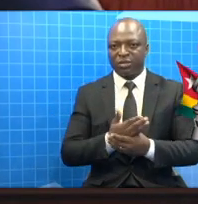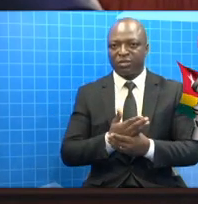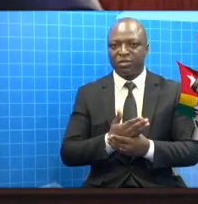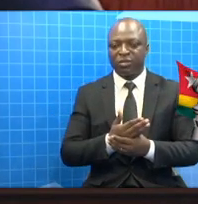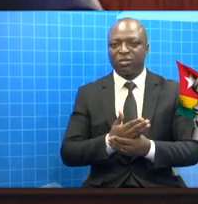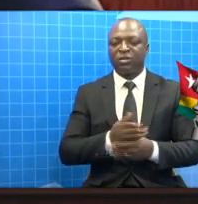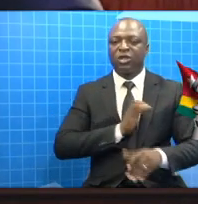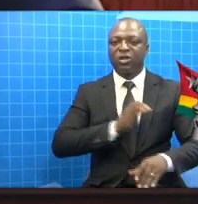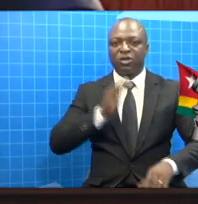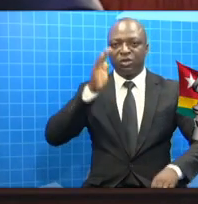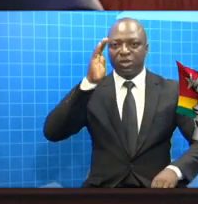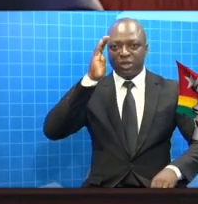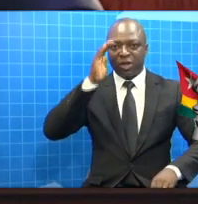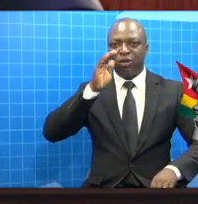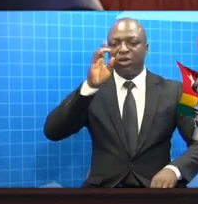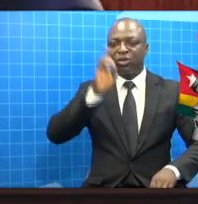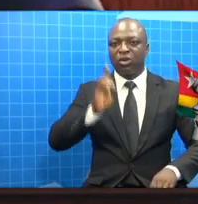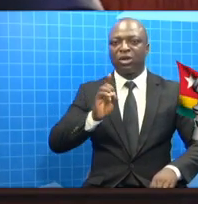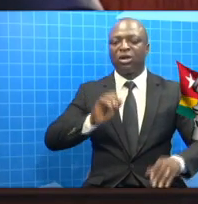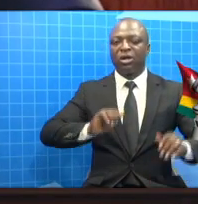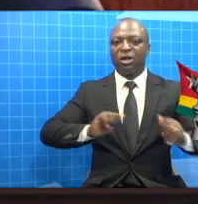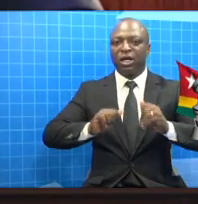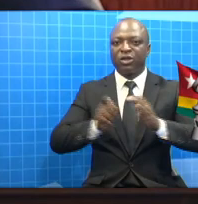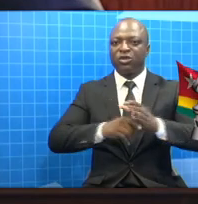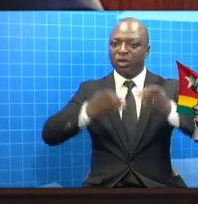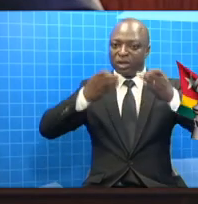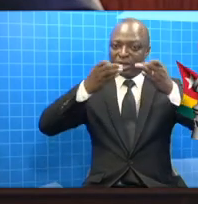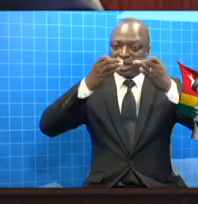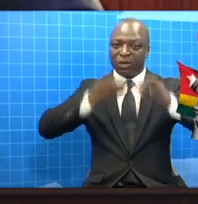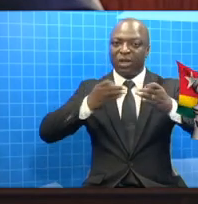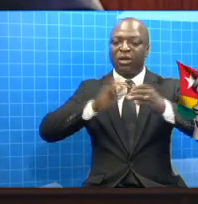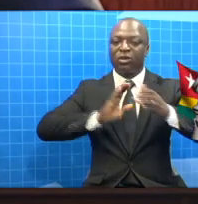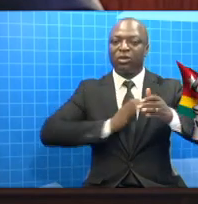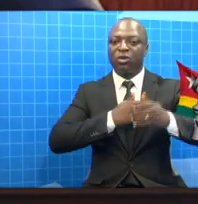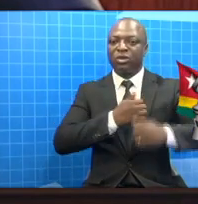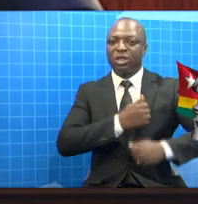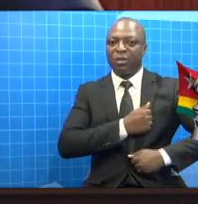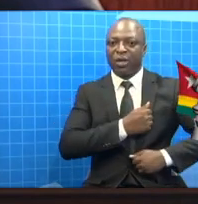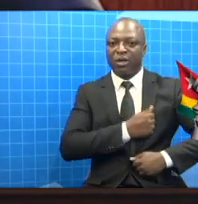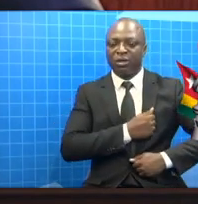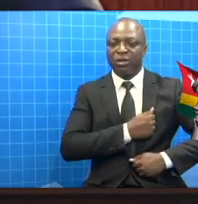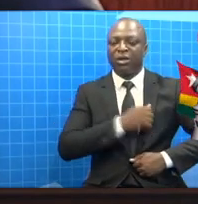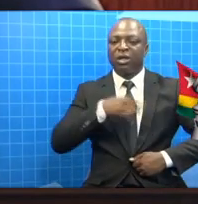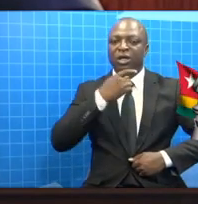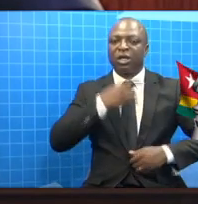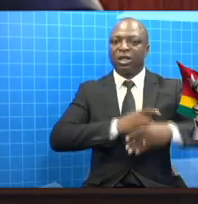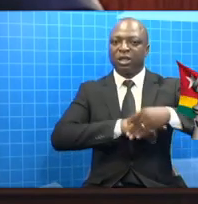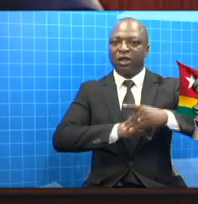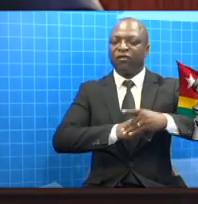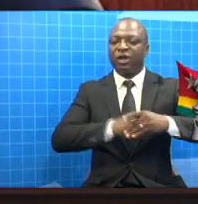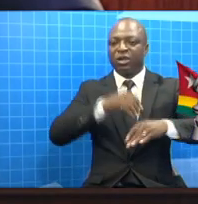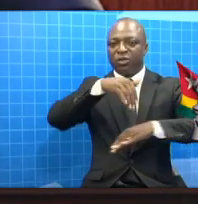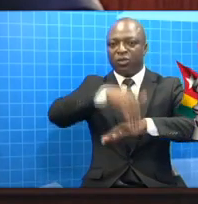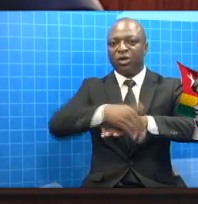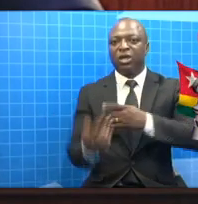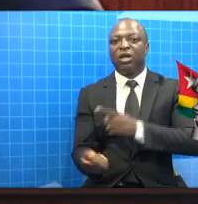Je salue donc l'action déterminante de nos armées, qui défendent nuit et